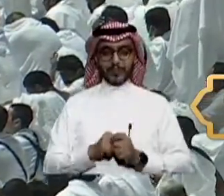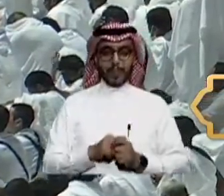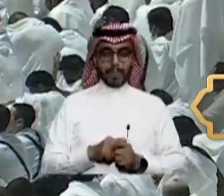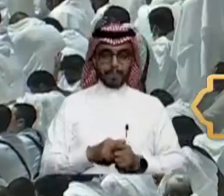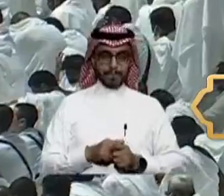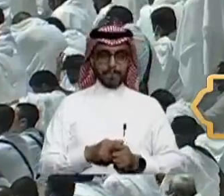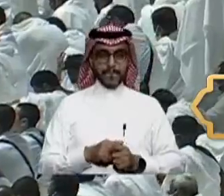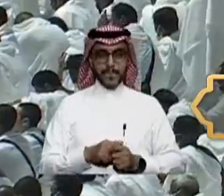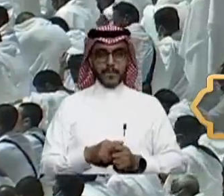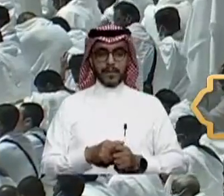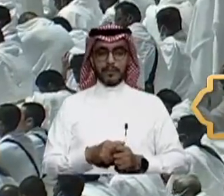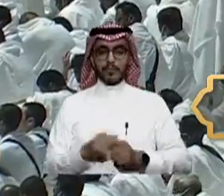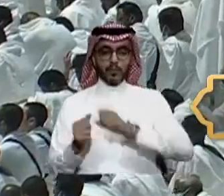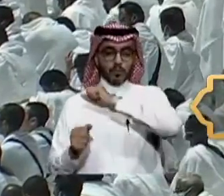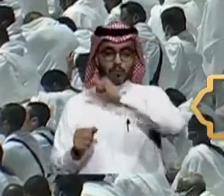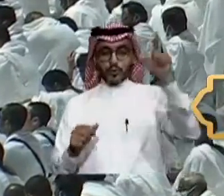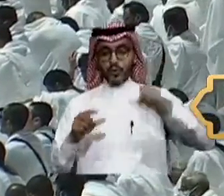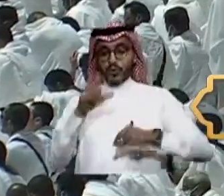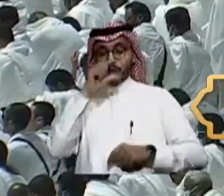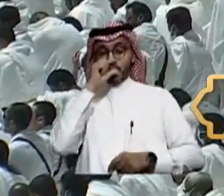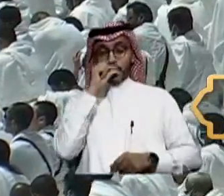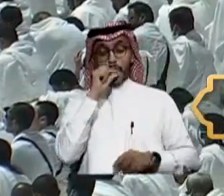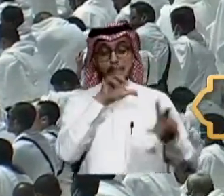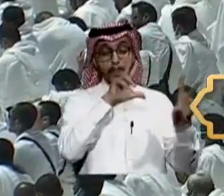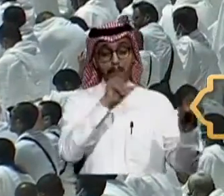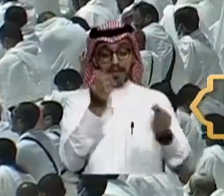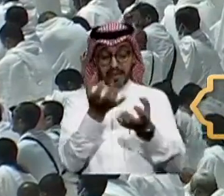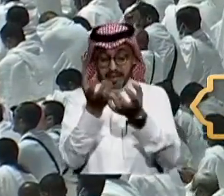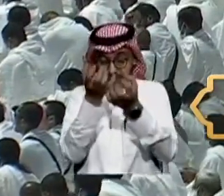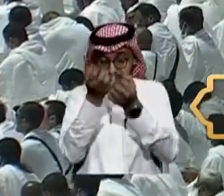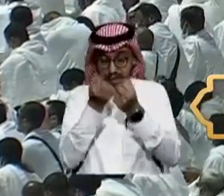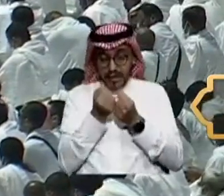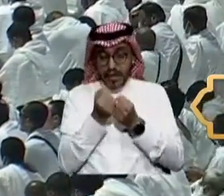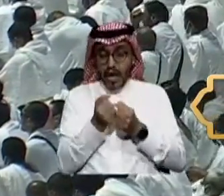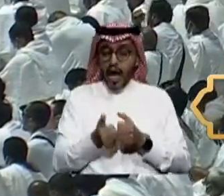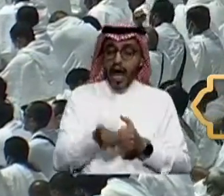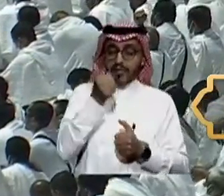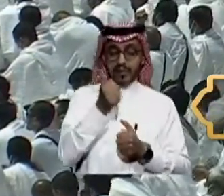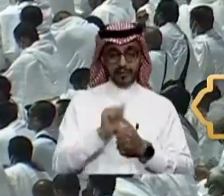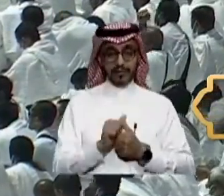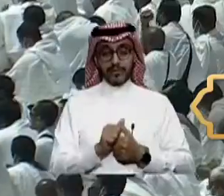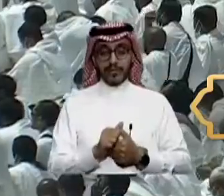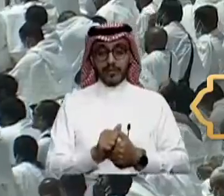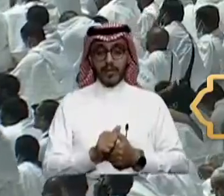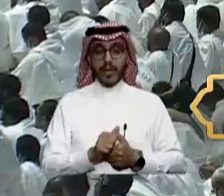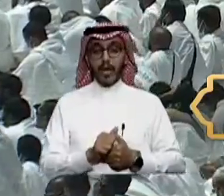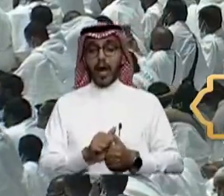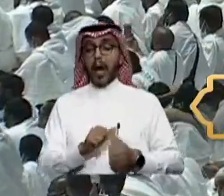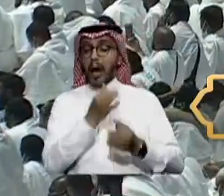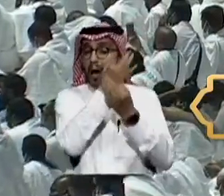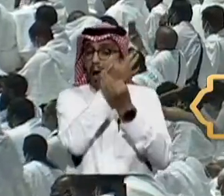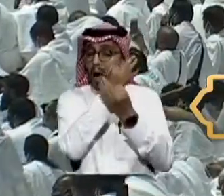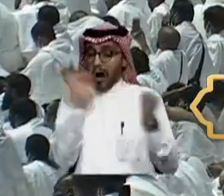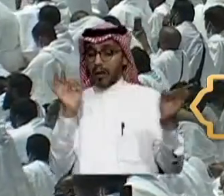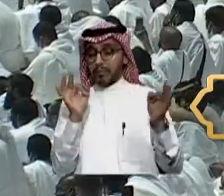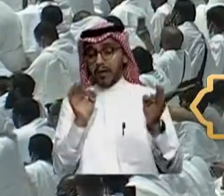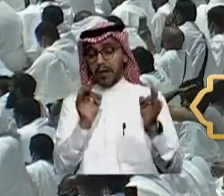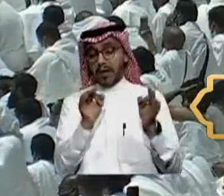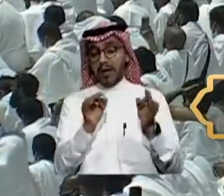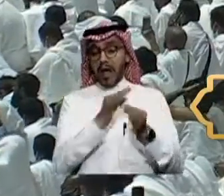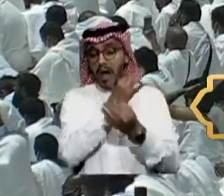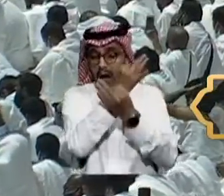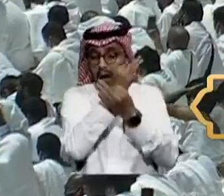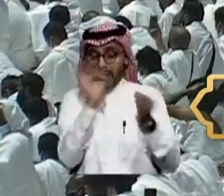وسلم في رمضان خير عده وافضل ذات فانه اكمل الهدي